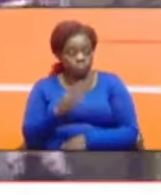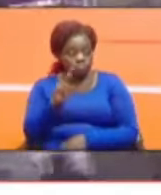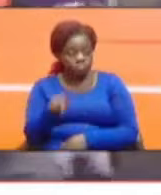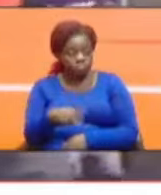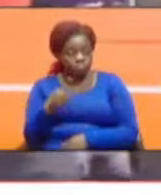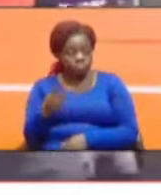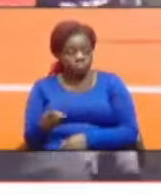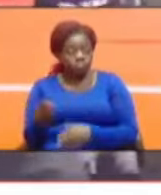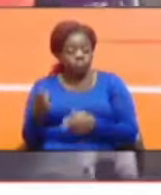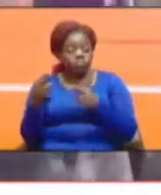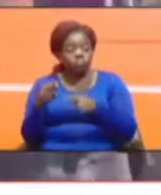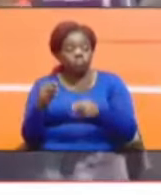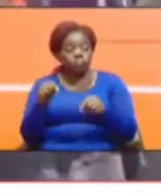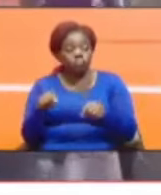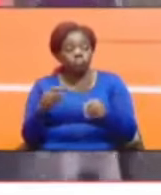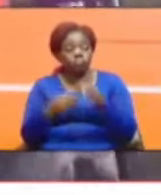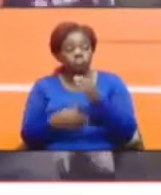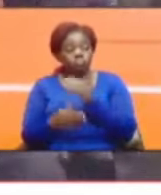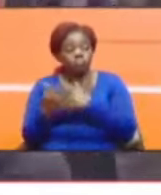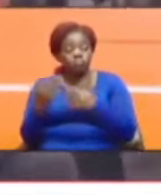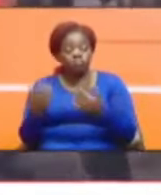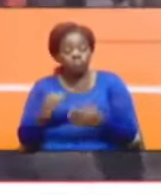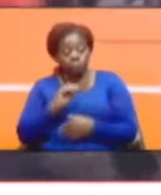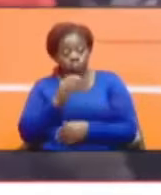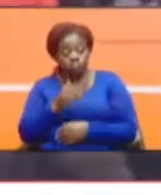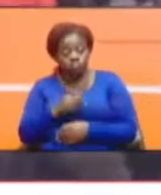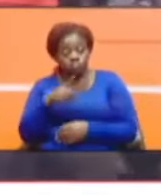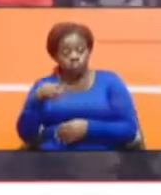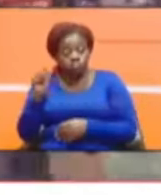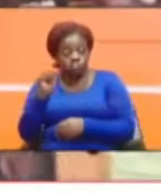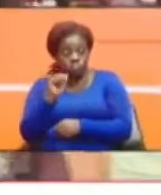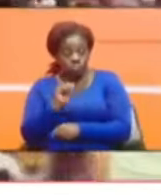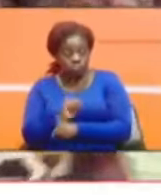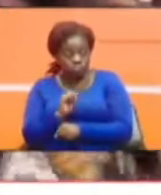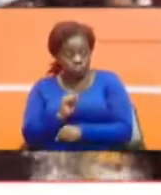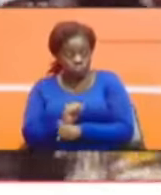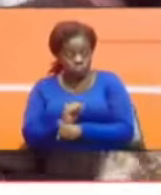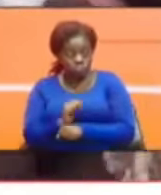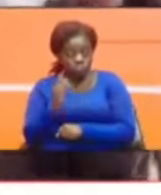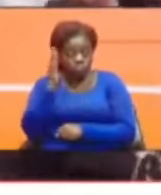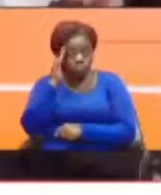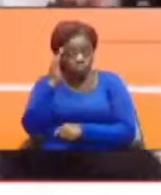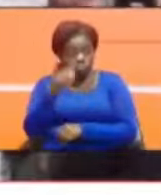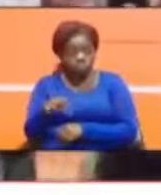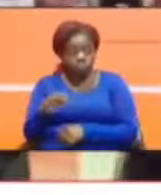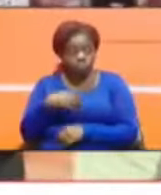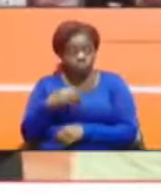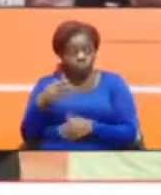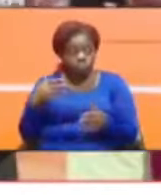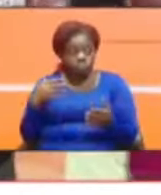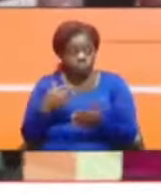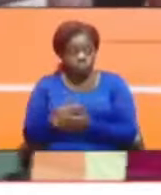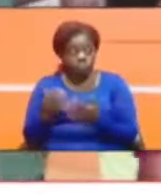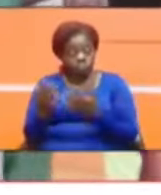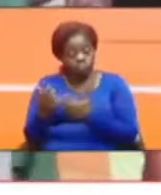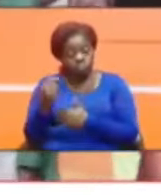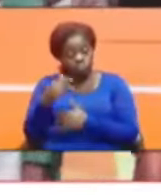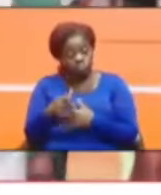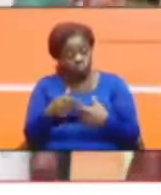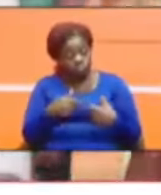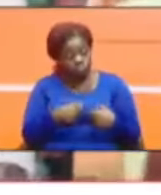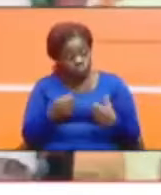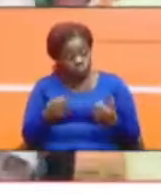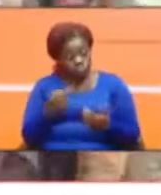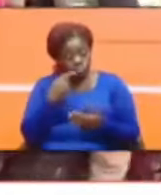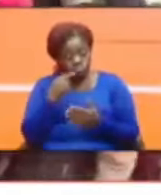wansi. Ettemu lino libaddewo enkyalero ng'atulinda agenda okukola. Kitegere kisenti omujasona amaze ebbanga ng'alimisa muganzi we era